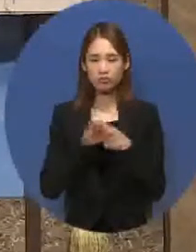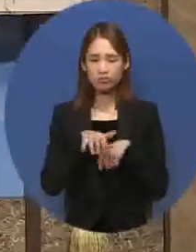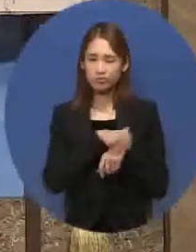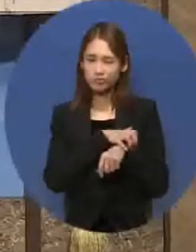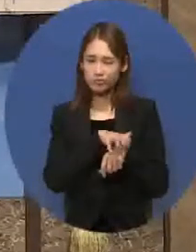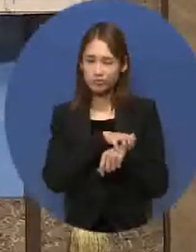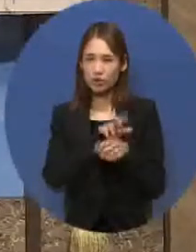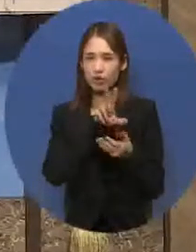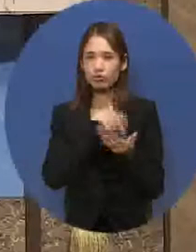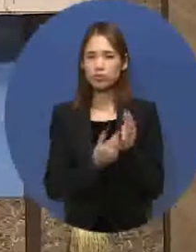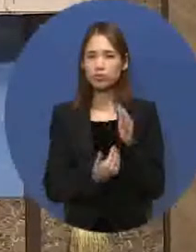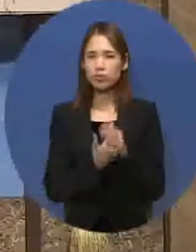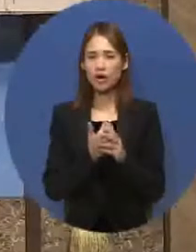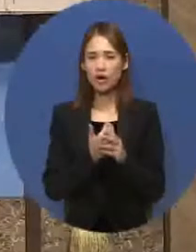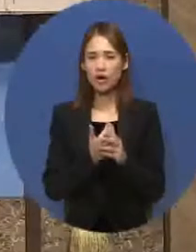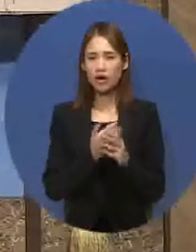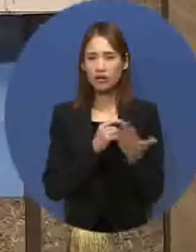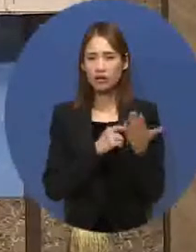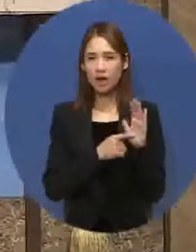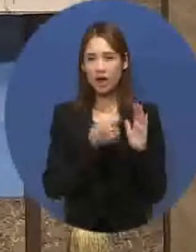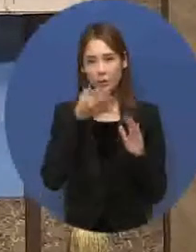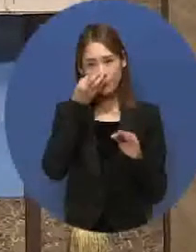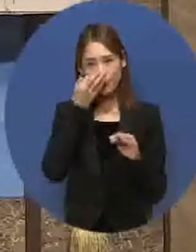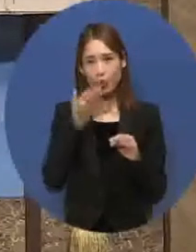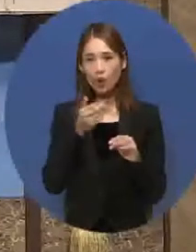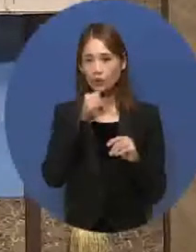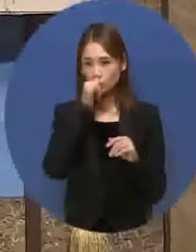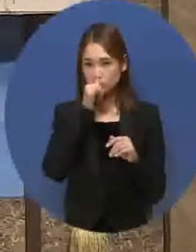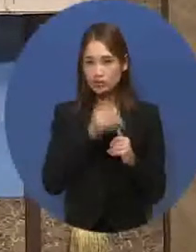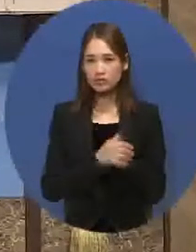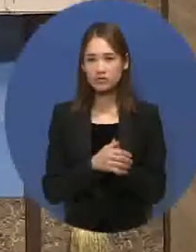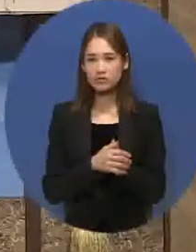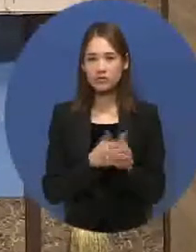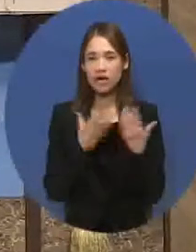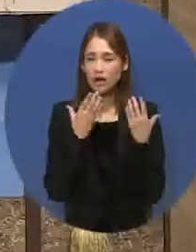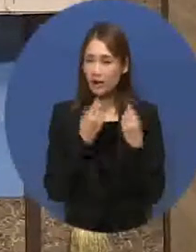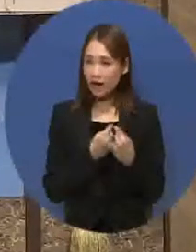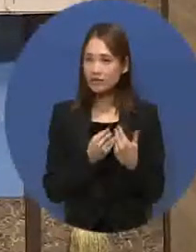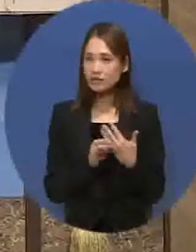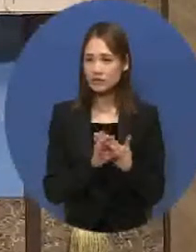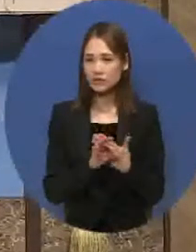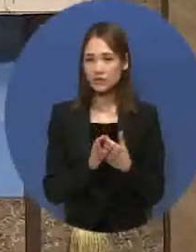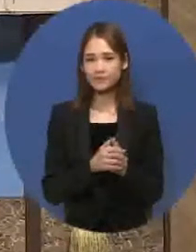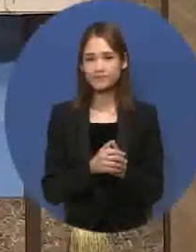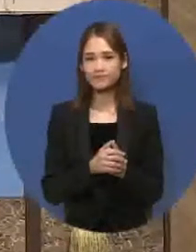문제가 무엇인지가 표출이 될 수가 있습니다. 예를 들어서